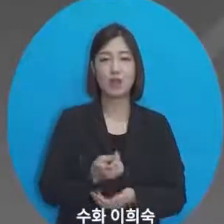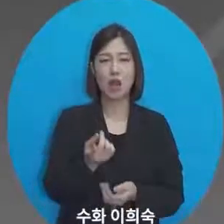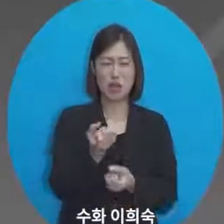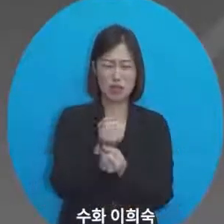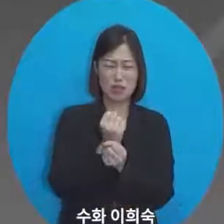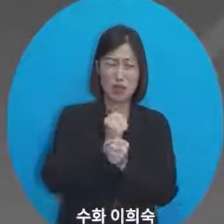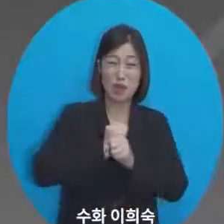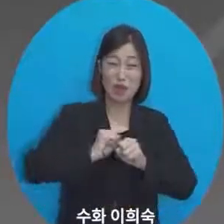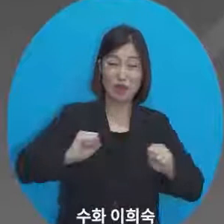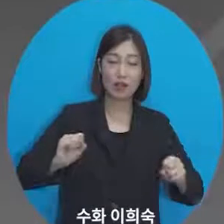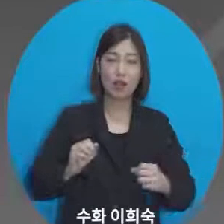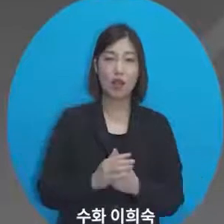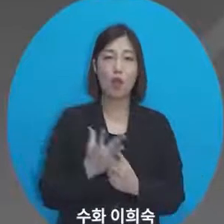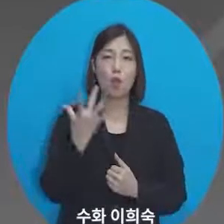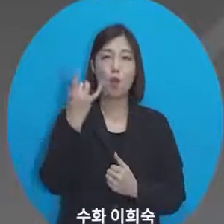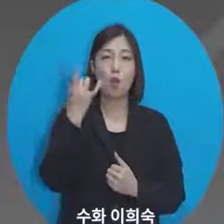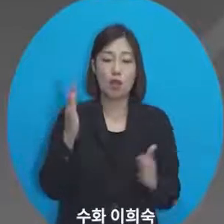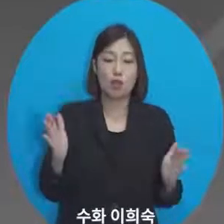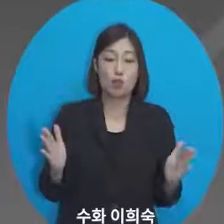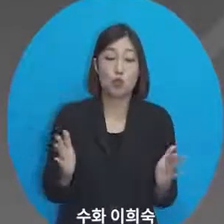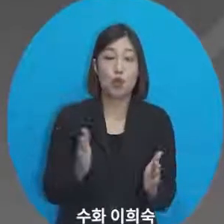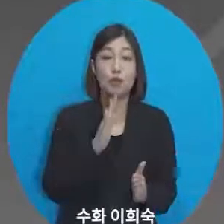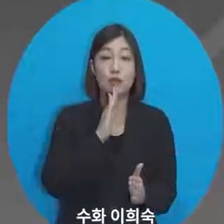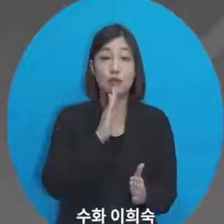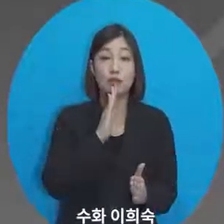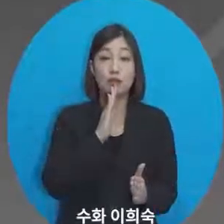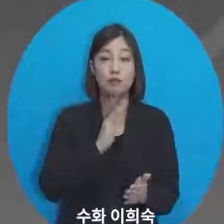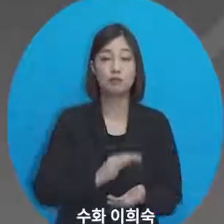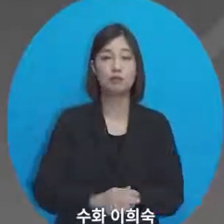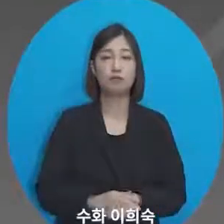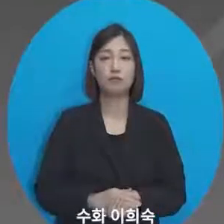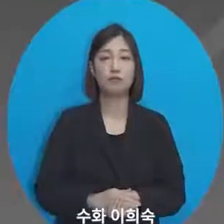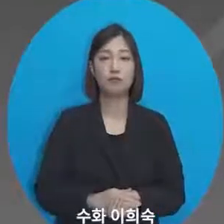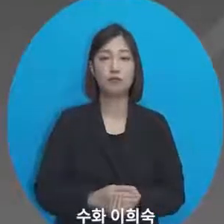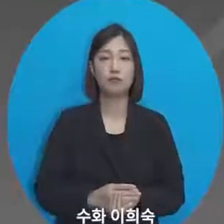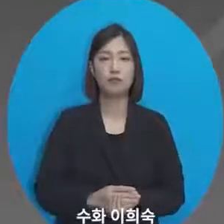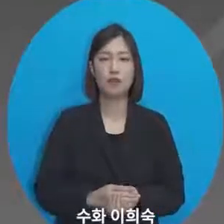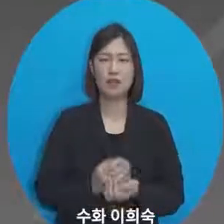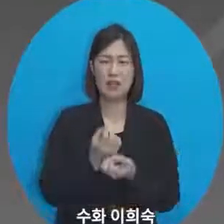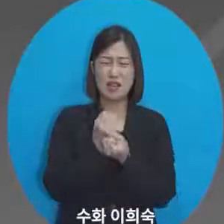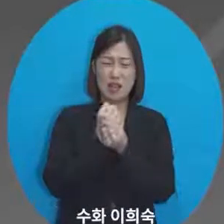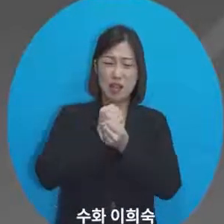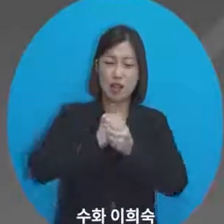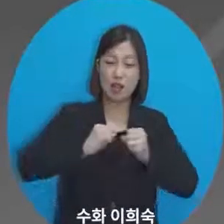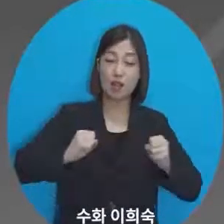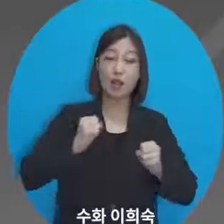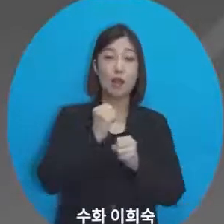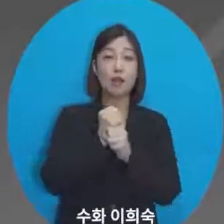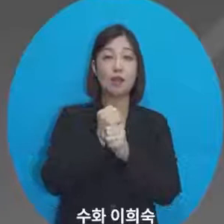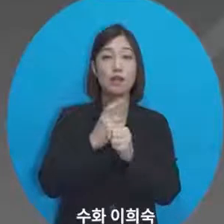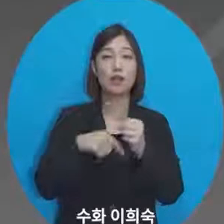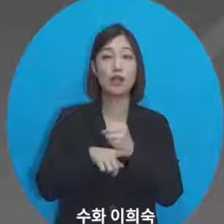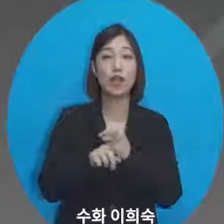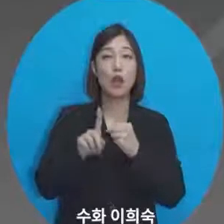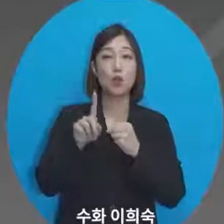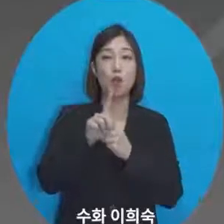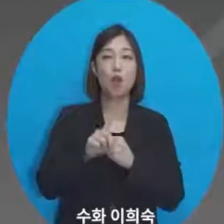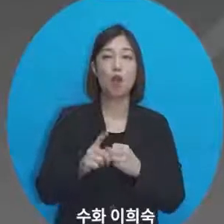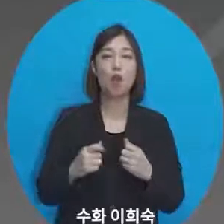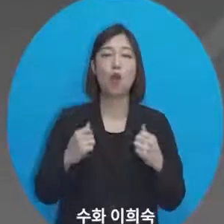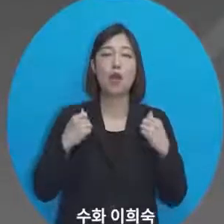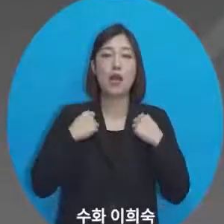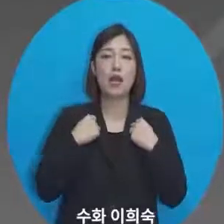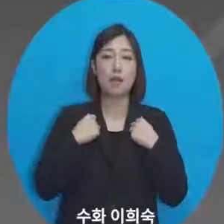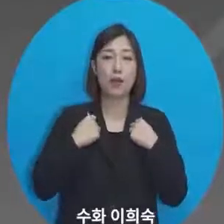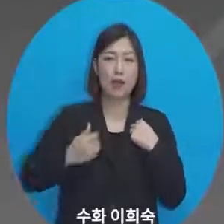개찰구를 기존의 일부 구간만 넓게 적용된 개찰구가 아니라 전부 넓게 적용된